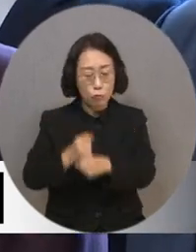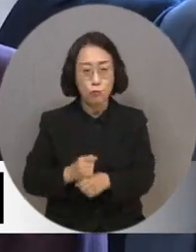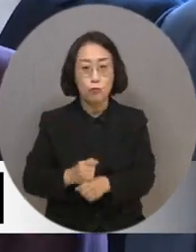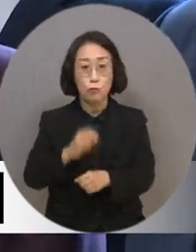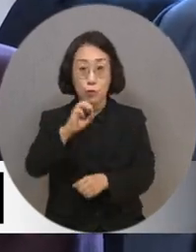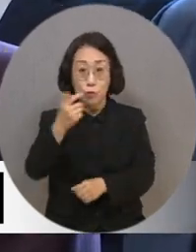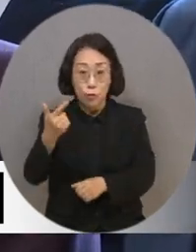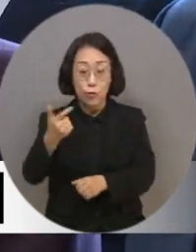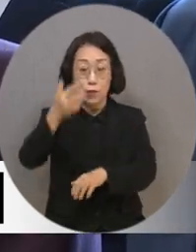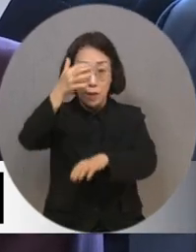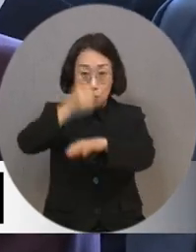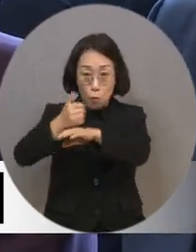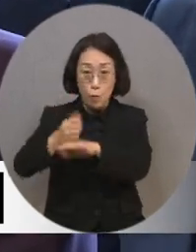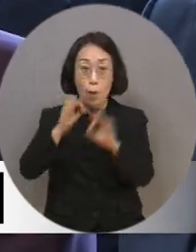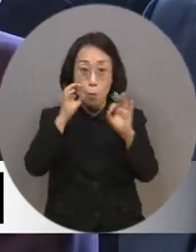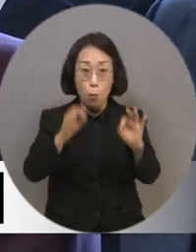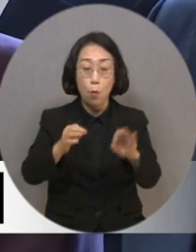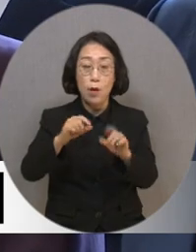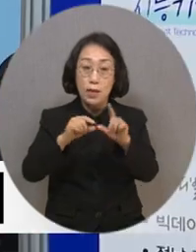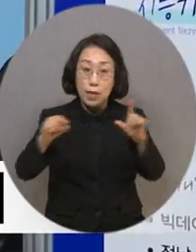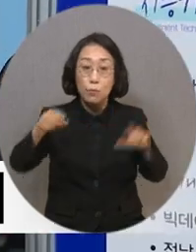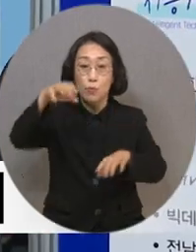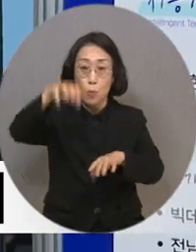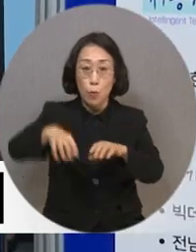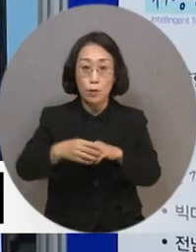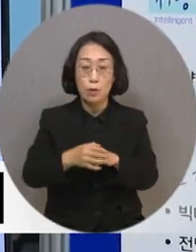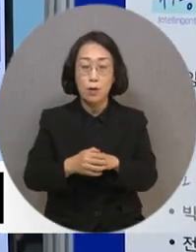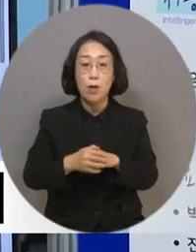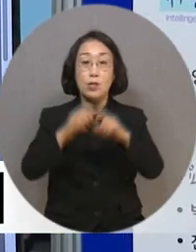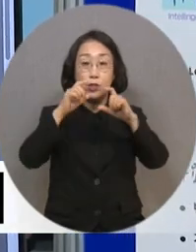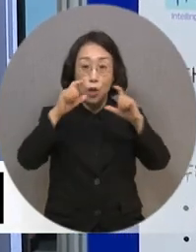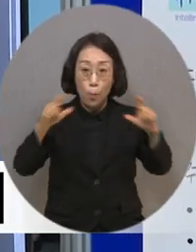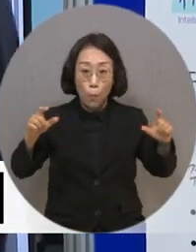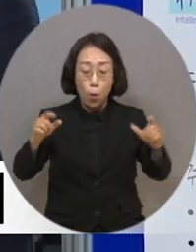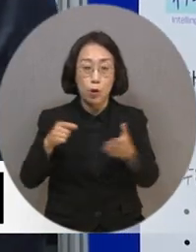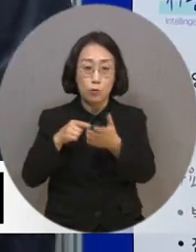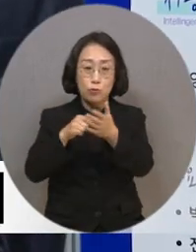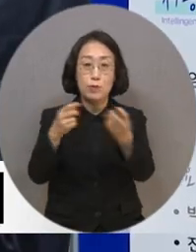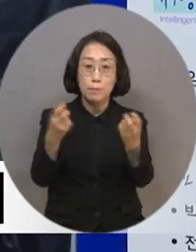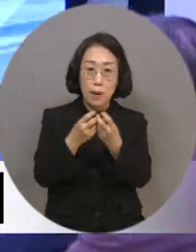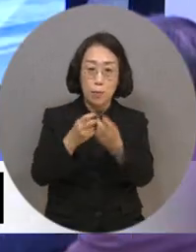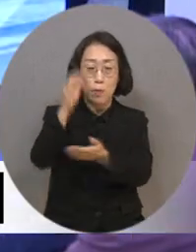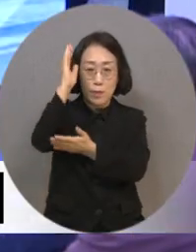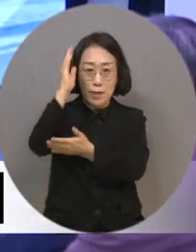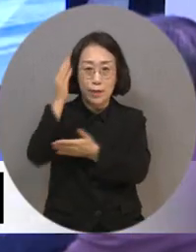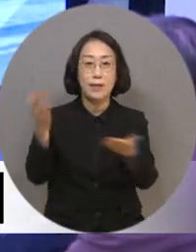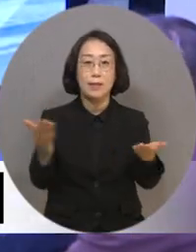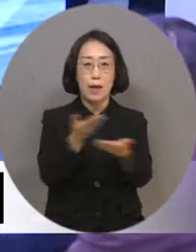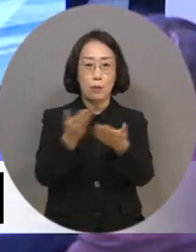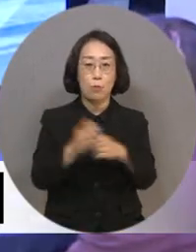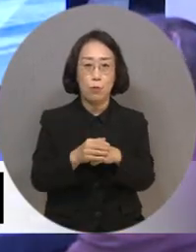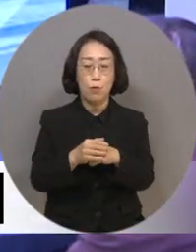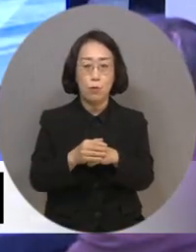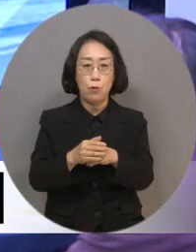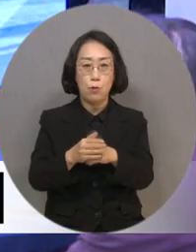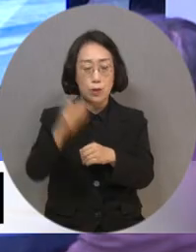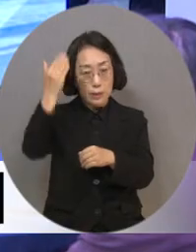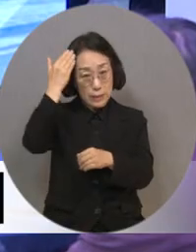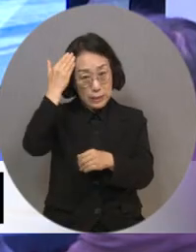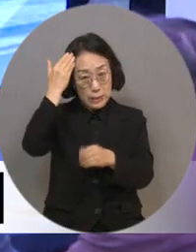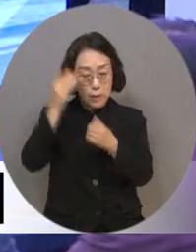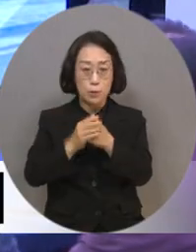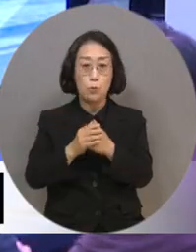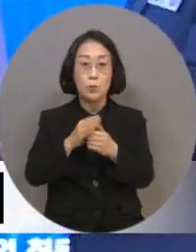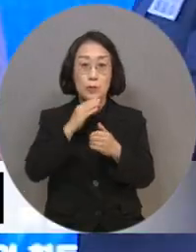연구 성과를 관람 후 일부 행사에서 비전 선포 및 추진 전략을 소개했습니다. 이어 전문 지식과 실무